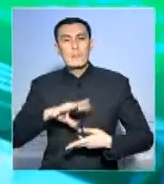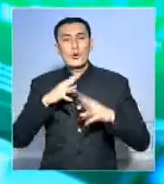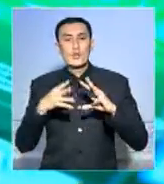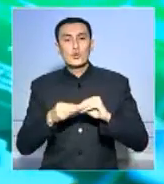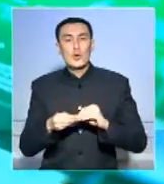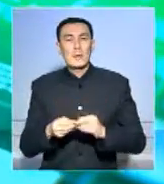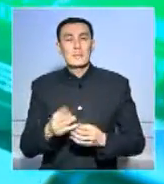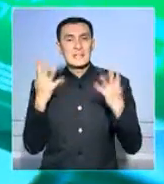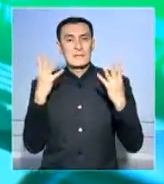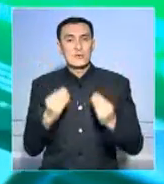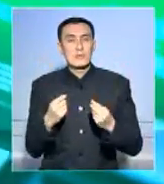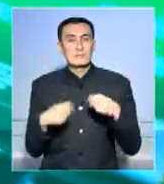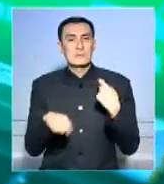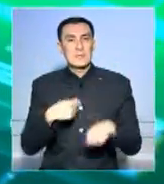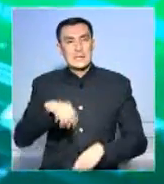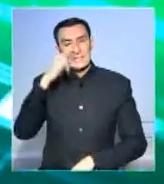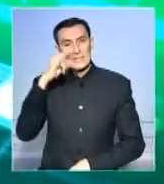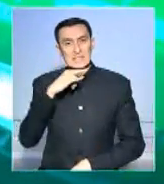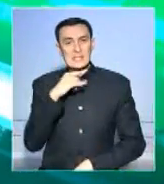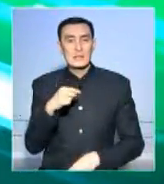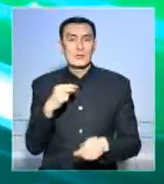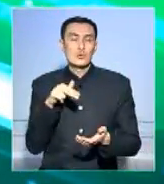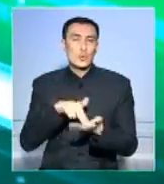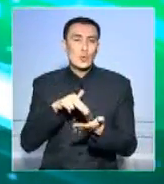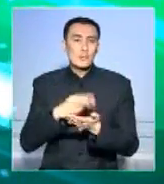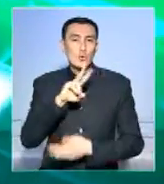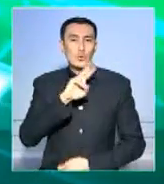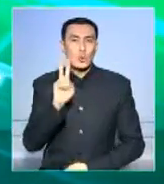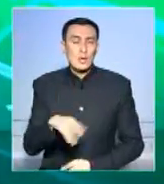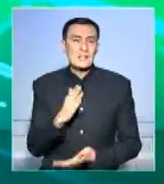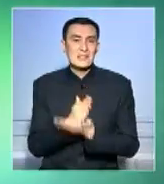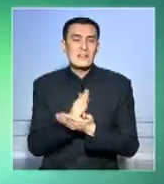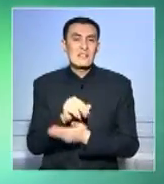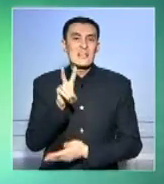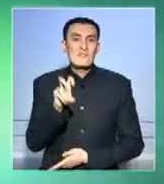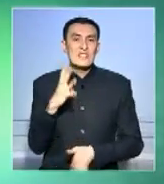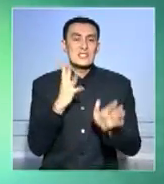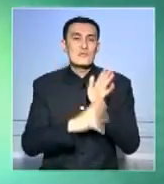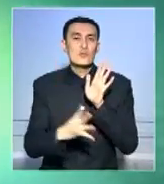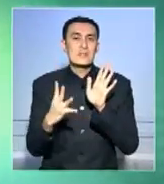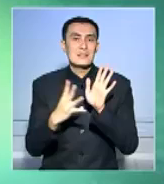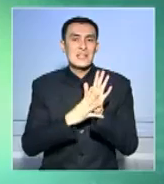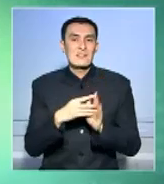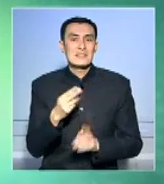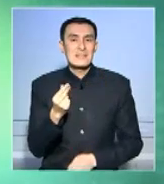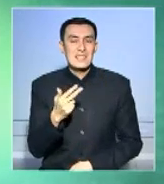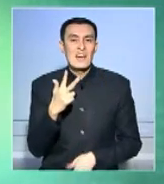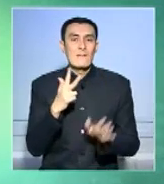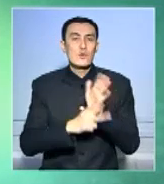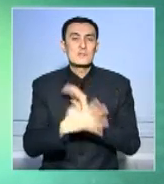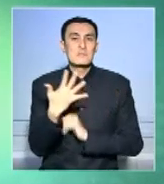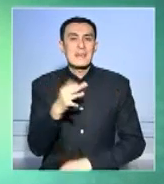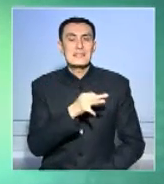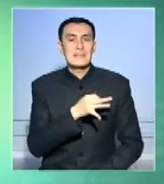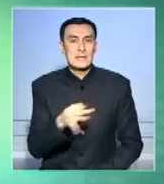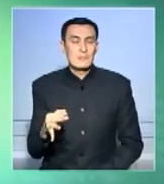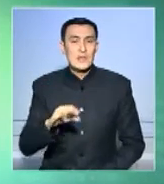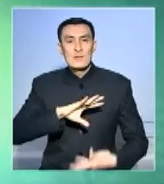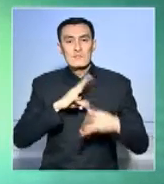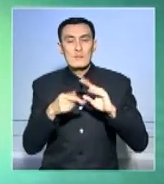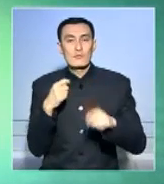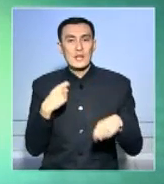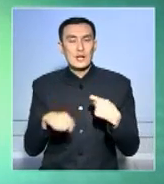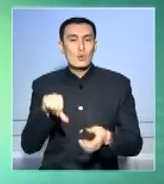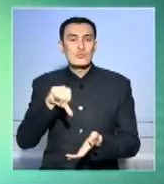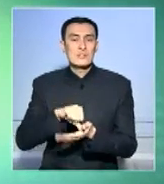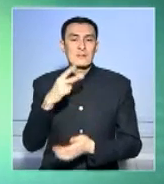По итогам дневной сессии на казахстанской фондовой бирже курс доллара составил 299 тенге 85 тиинов.